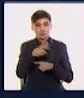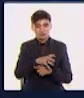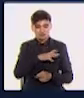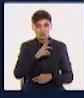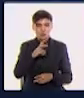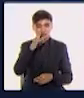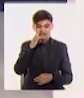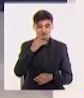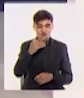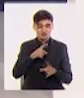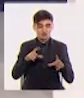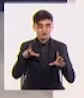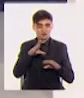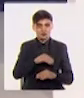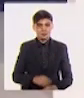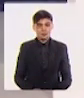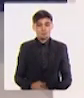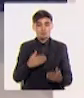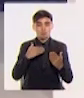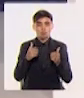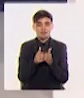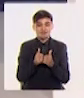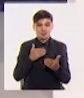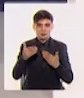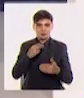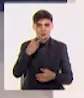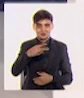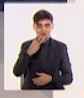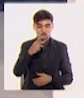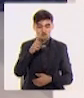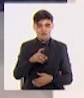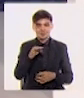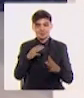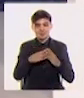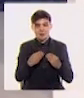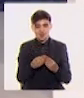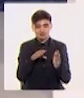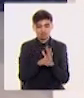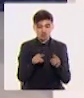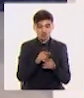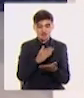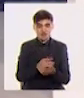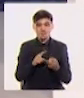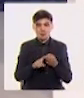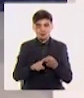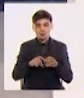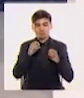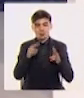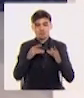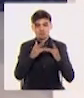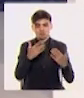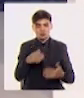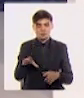қазақстандықтар. Это близкий контакт 23 человека, в том числе... Отбасы мүшелердің барлығы инфекциялық стационарға жатқызылды.